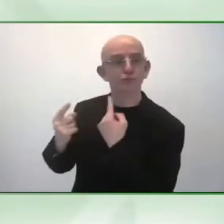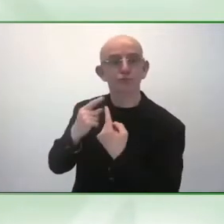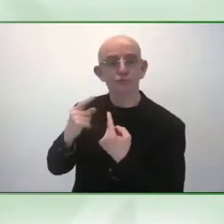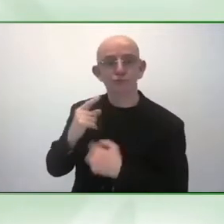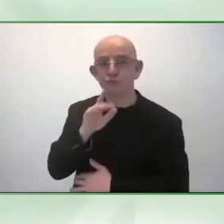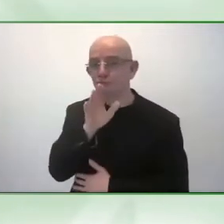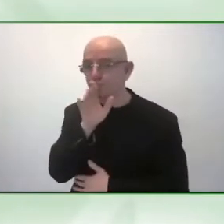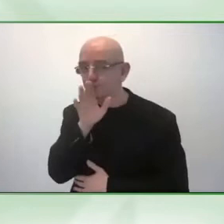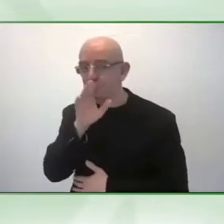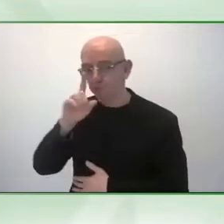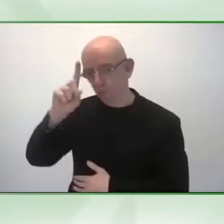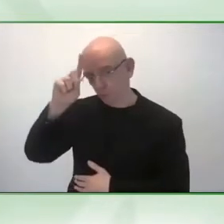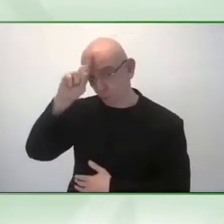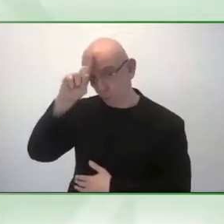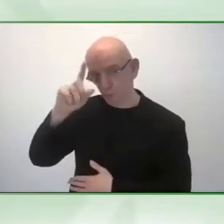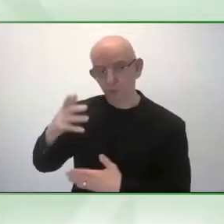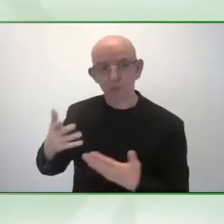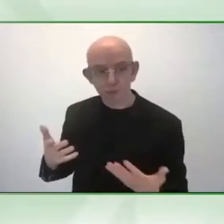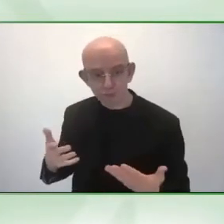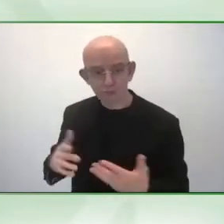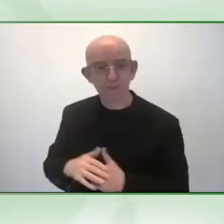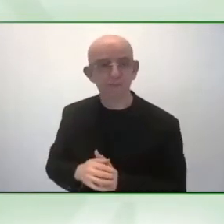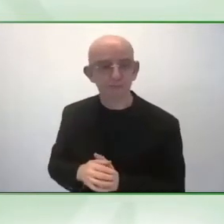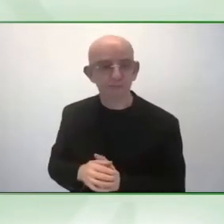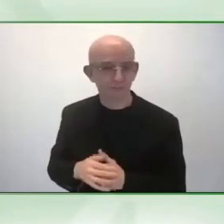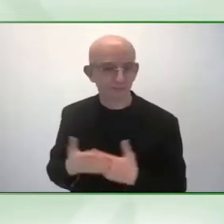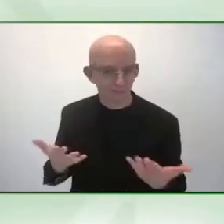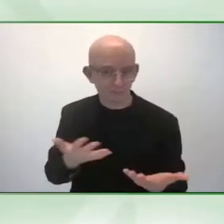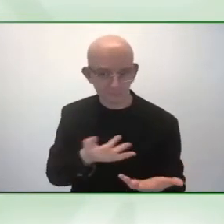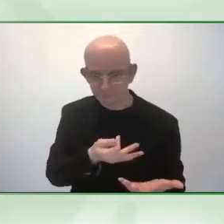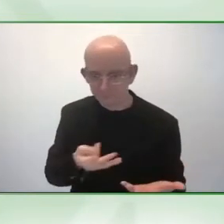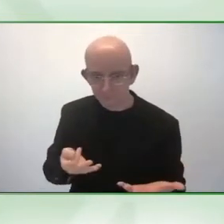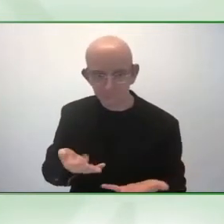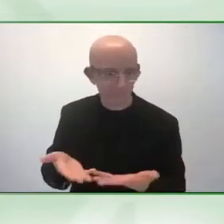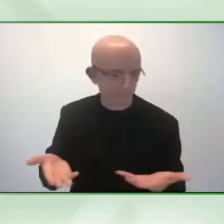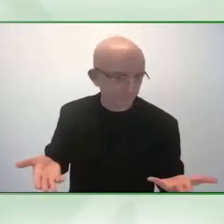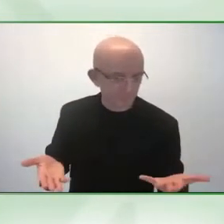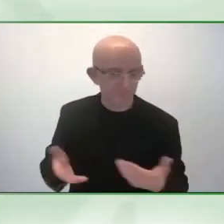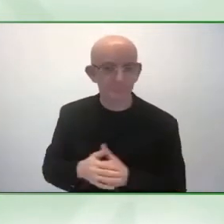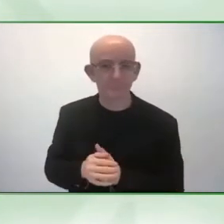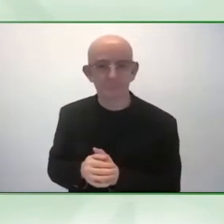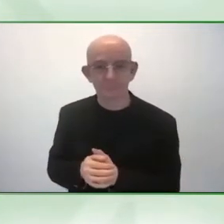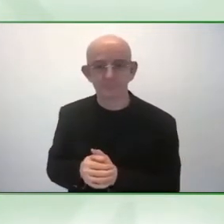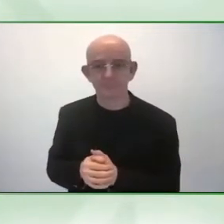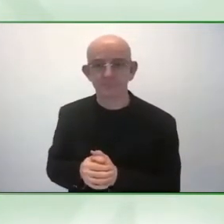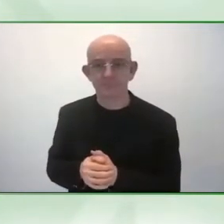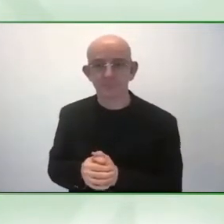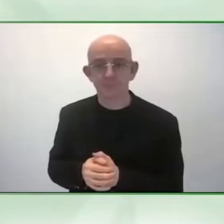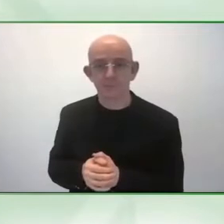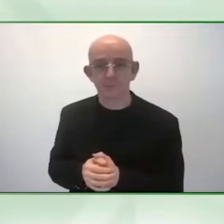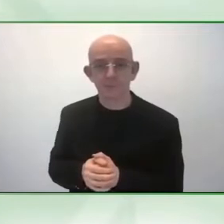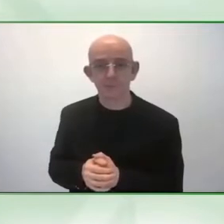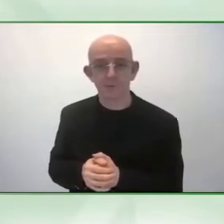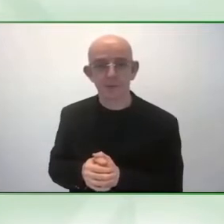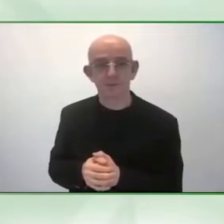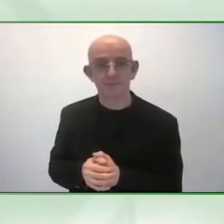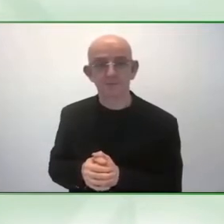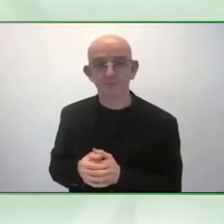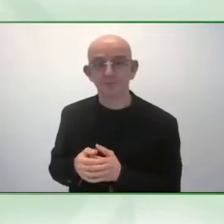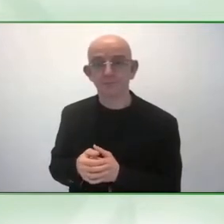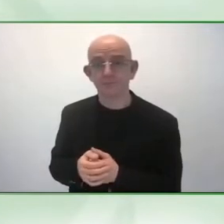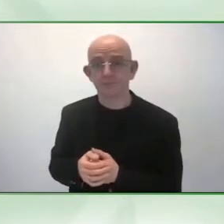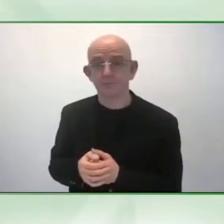Okay, on to you, Oswald. Oswald Köhlerer, herzlich willkommen auf der Zero Project Conference. Danke für diese